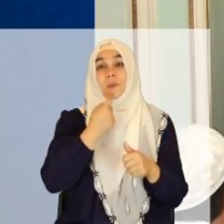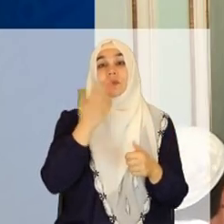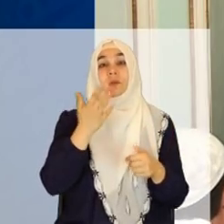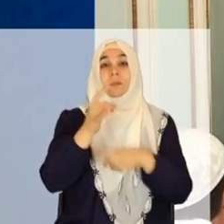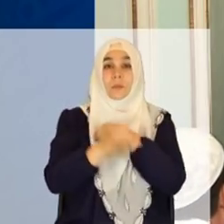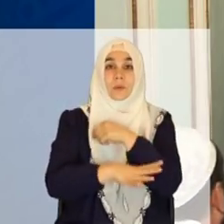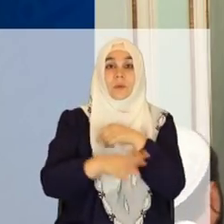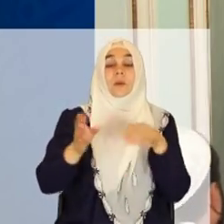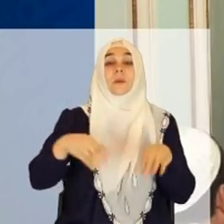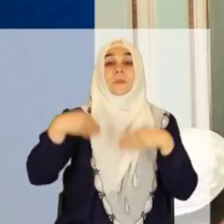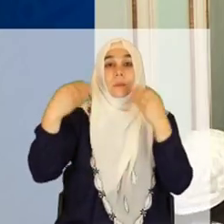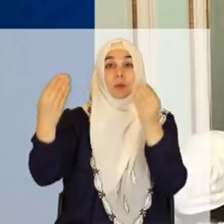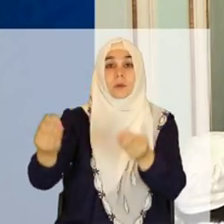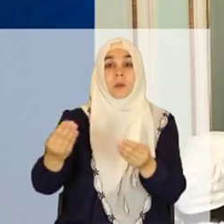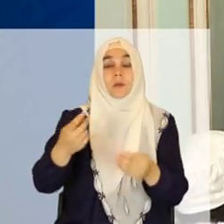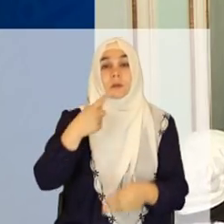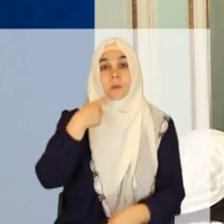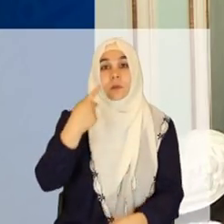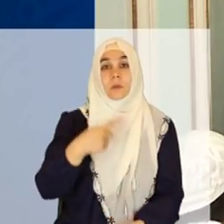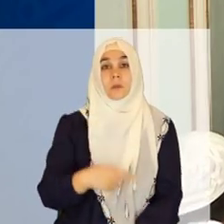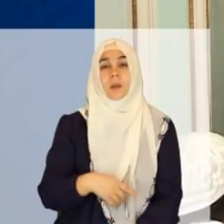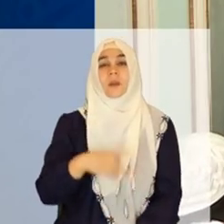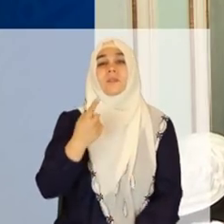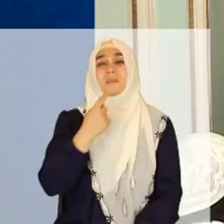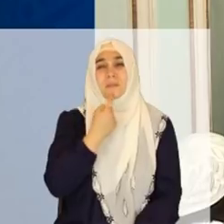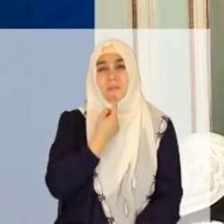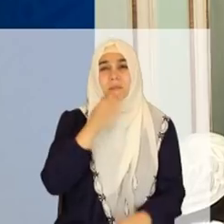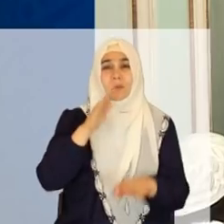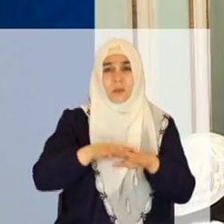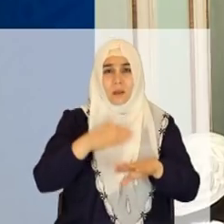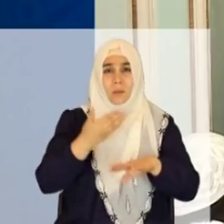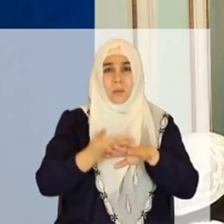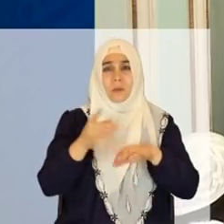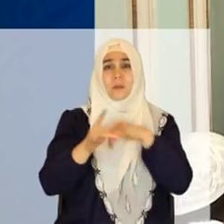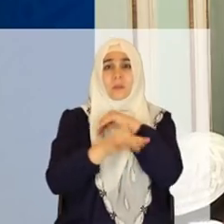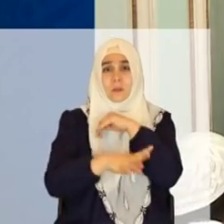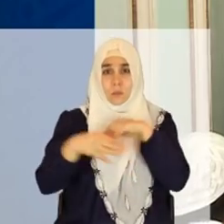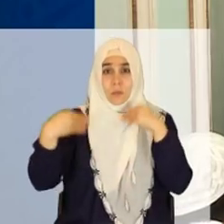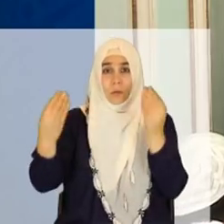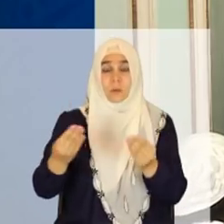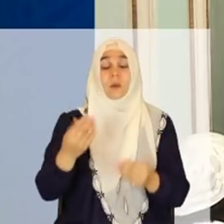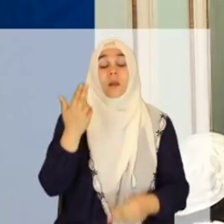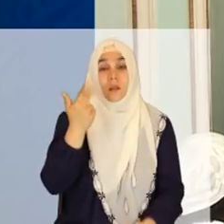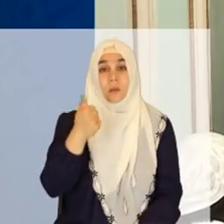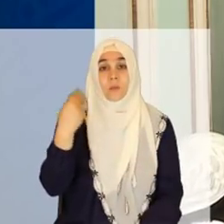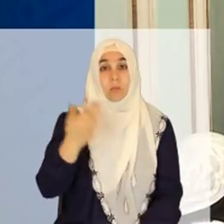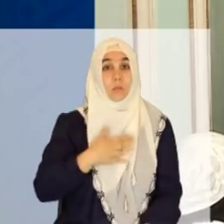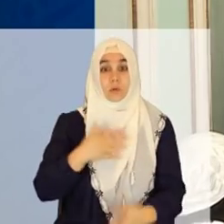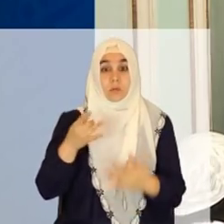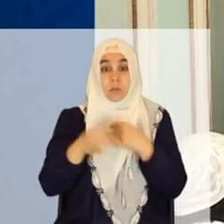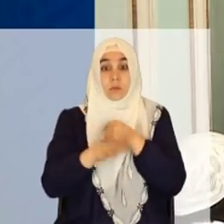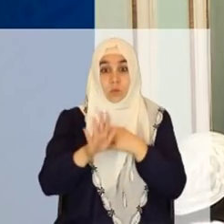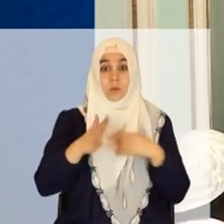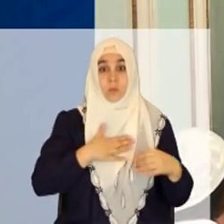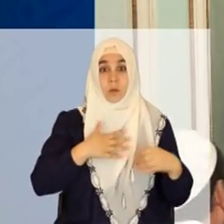bevo bechoralarga bergan dedi. Eng kambag'aliga beraymi dedi. Ha dedi. Mandan kambag'ali